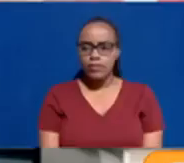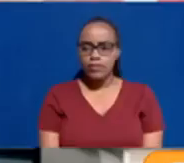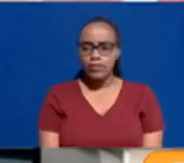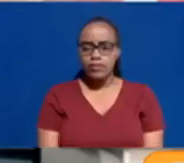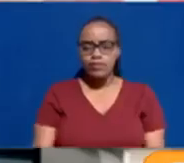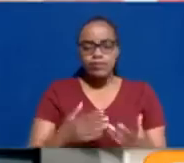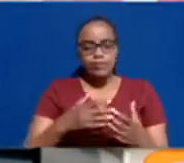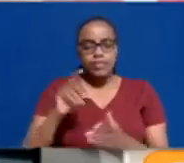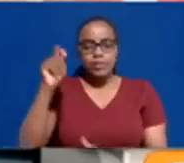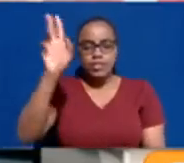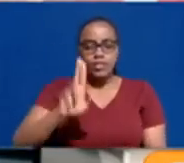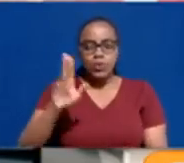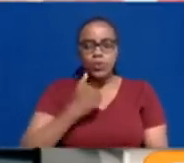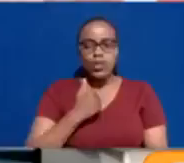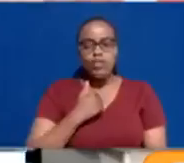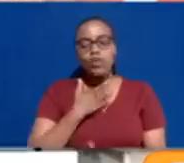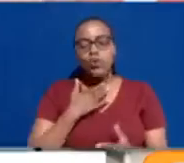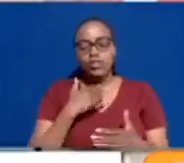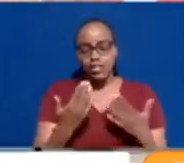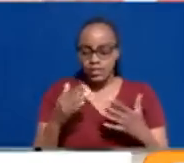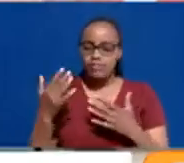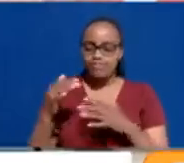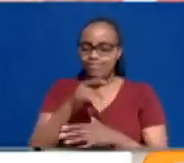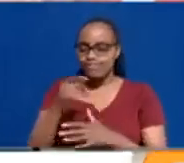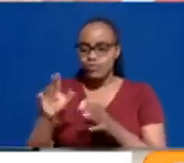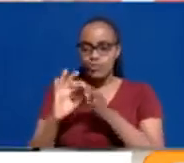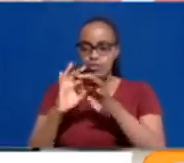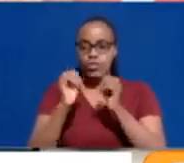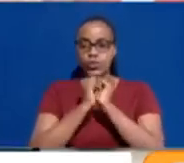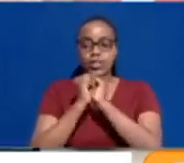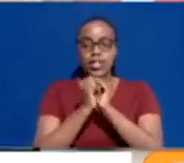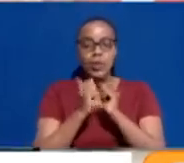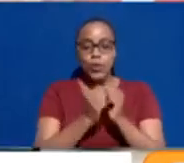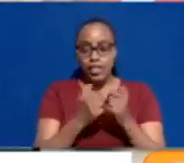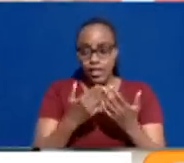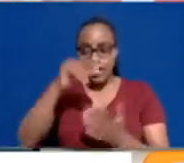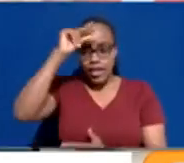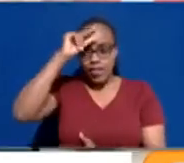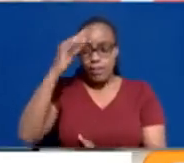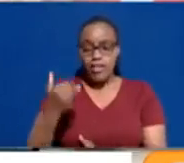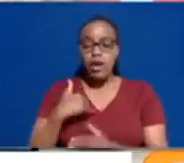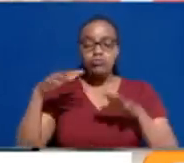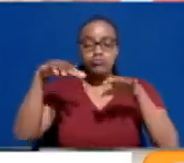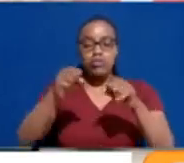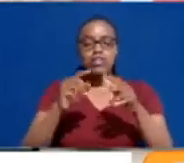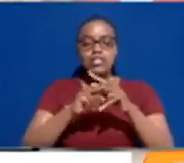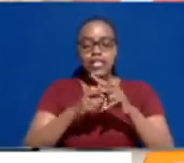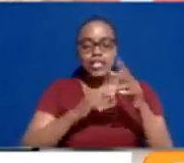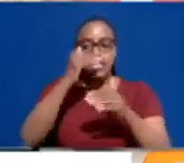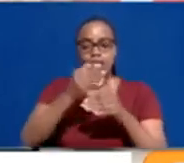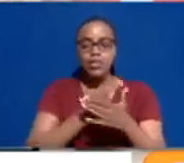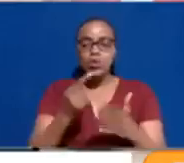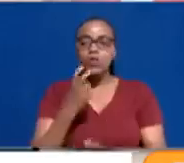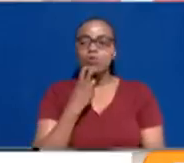Rais Uhuru Kenyatta sasa amewataka wanajeshi nchini kushirikiana kwa karibu na serikali inayochukua usukani kuanzia Jumanne wiki